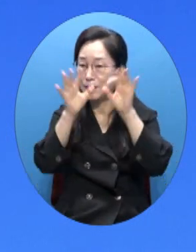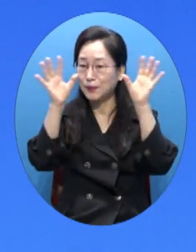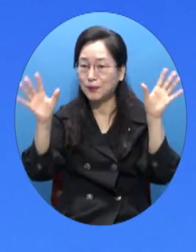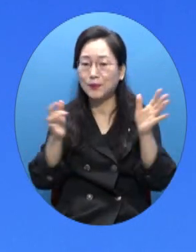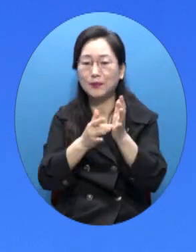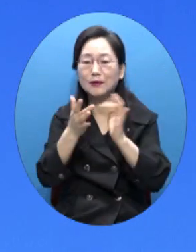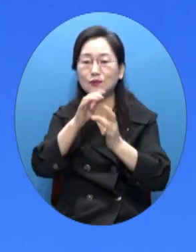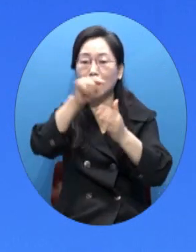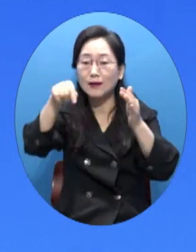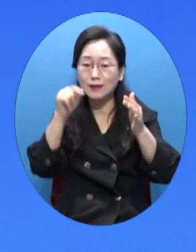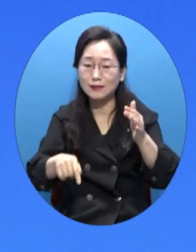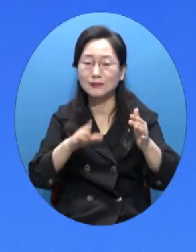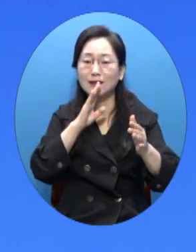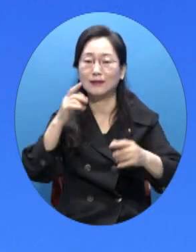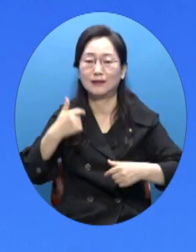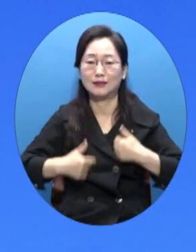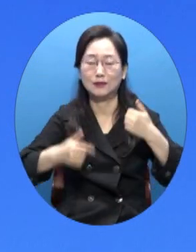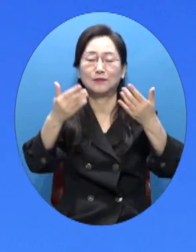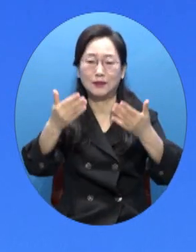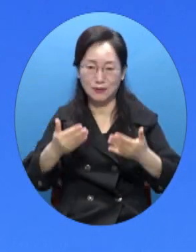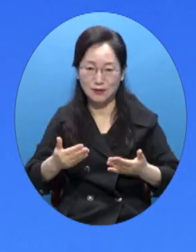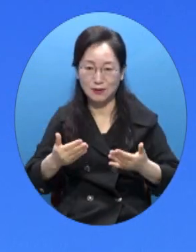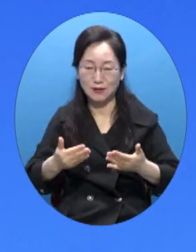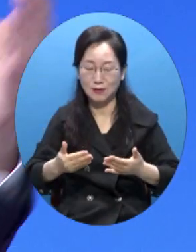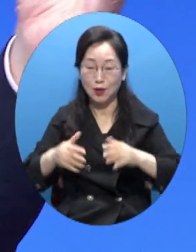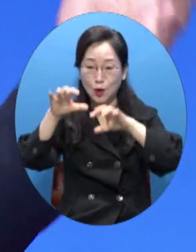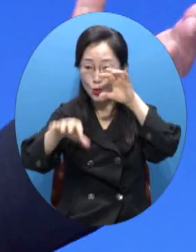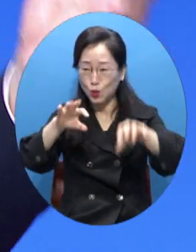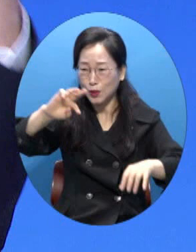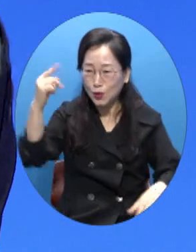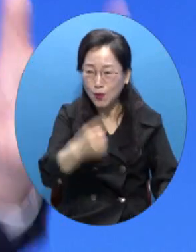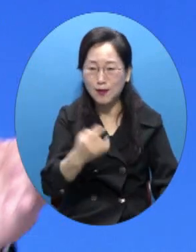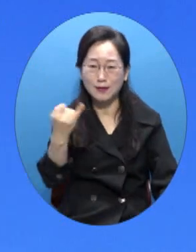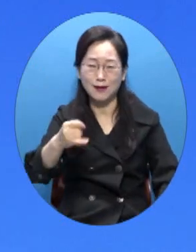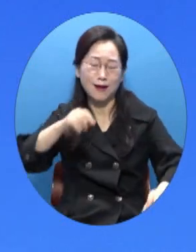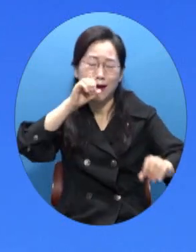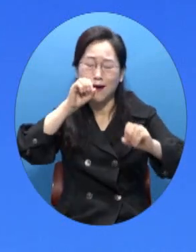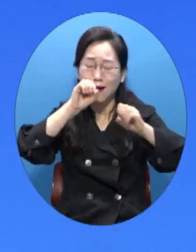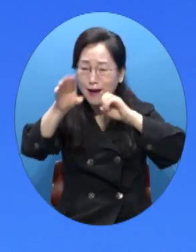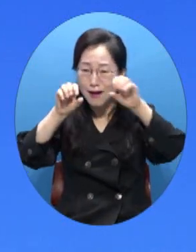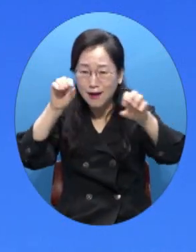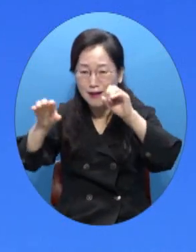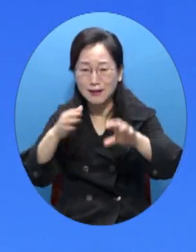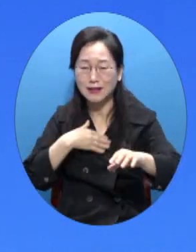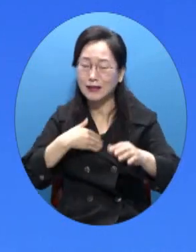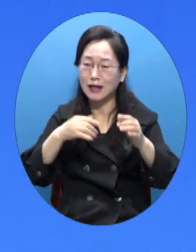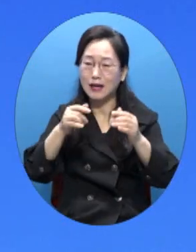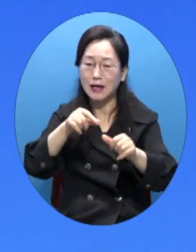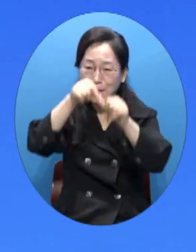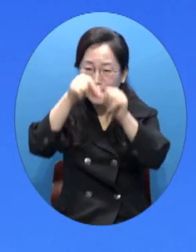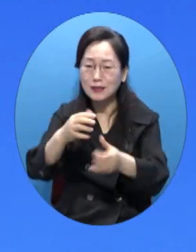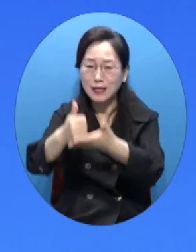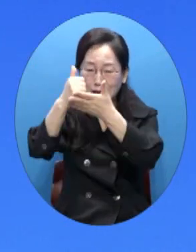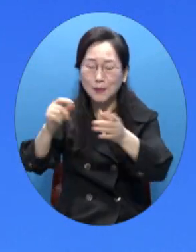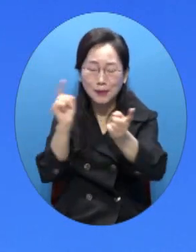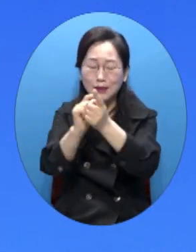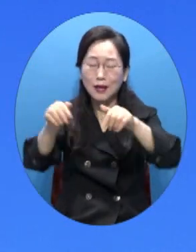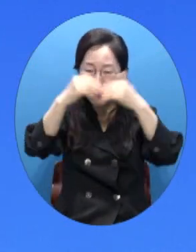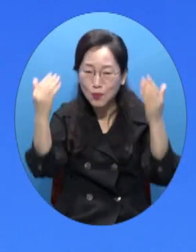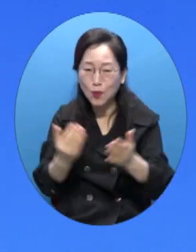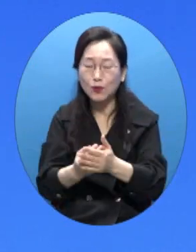안에서 참 기쁨을 얻게 된 것입니다. 동네에 돌아가서 말씀했습니다. 내가 메시아를 만났다. 그분이 나의